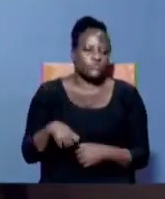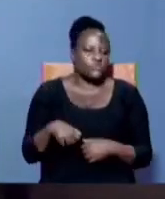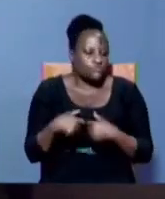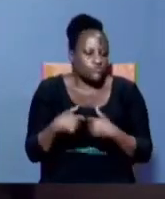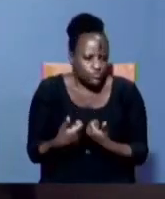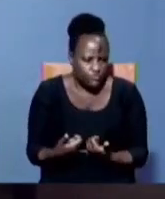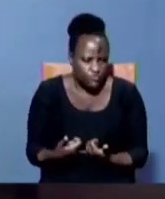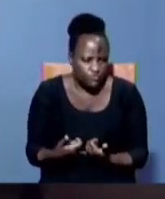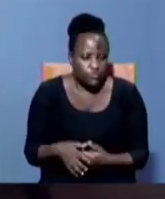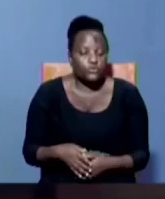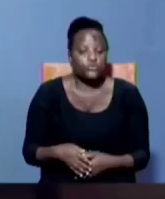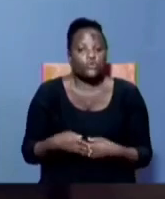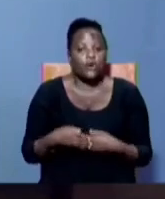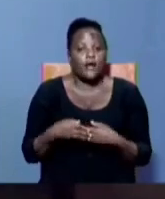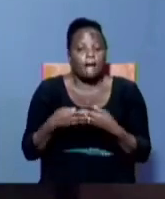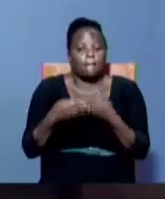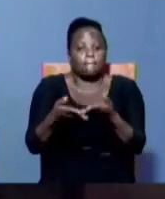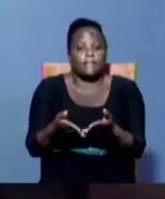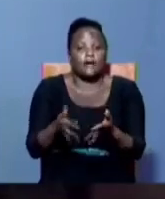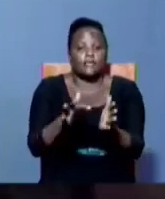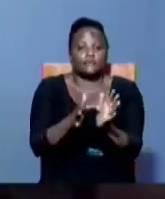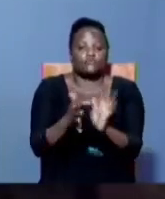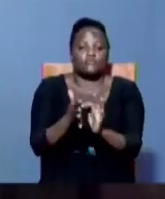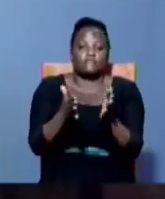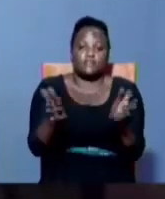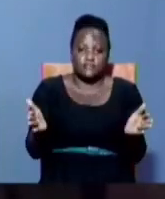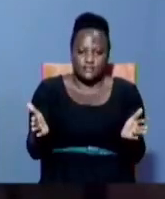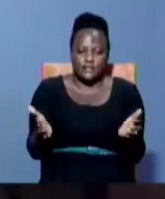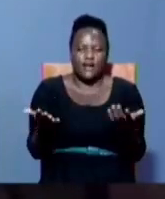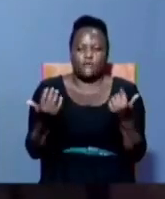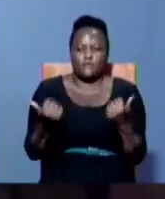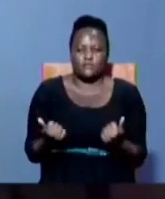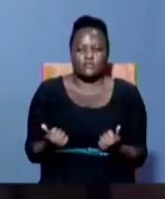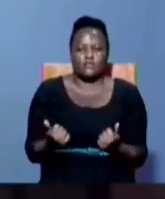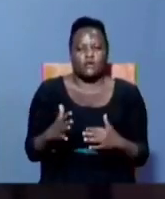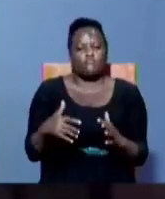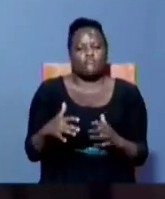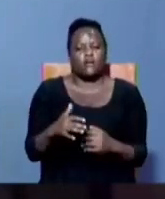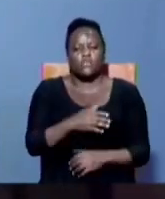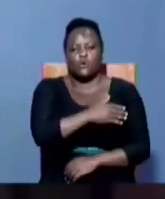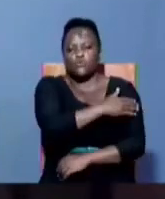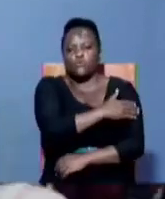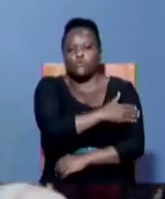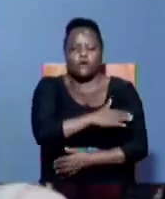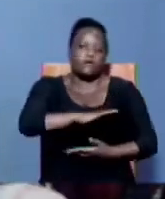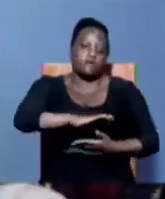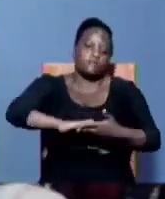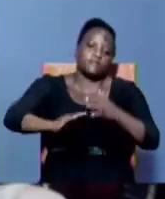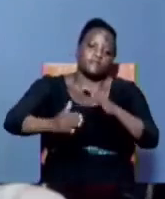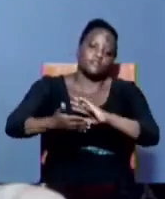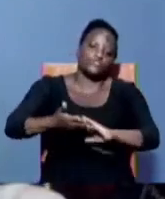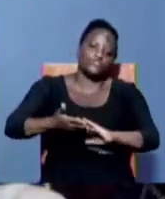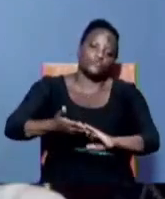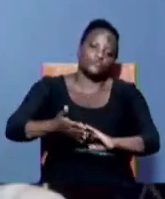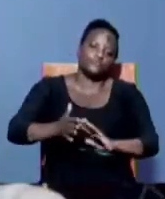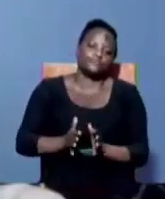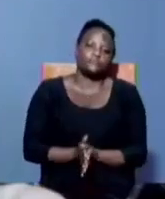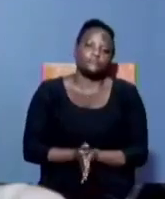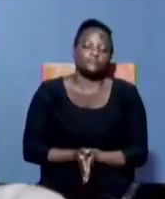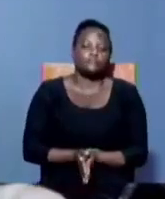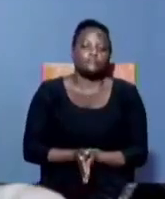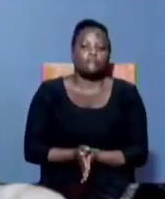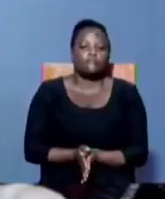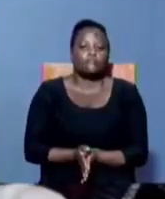ndio wanampa fursa aweze kufanya huduma ya upatanisho.